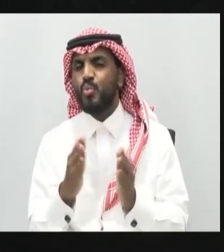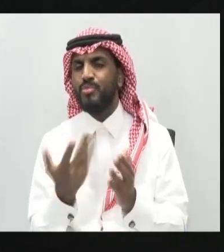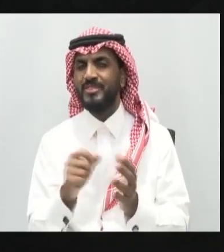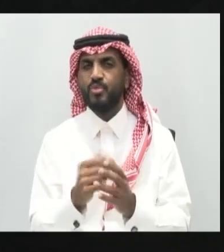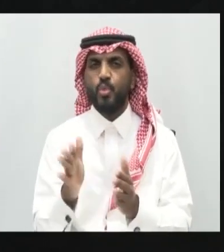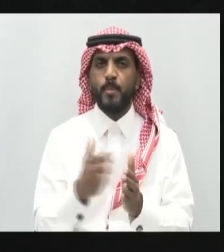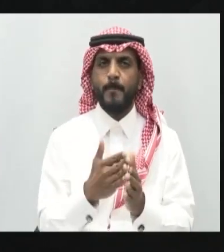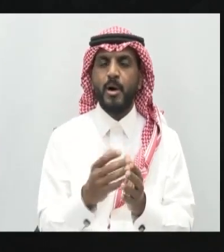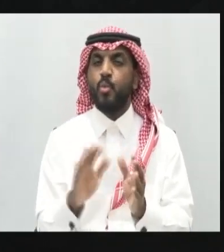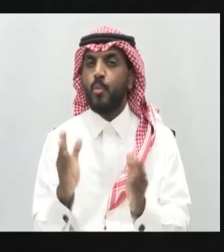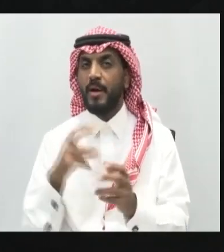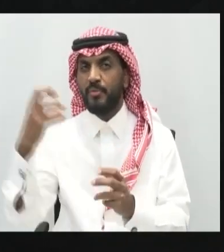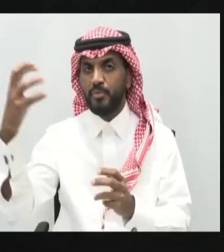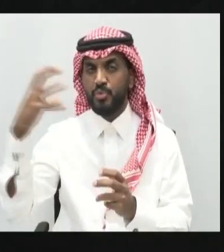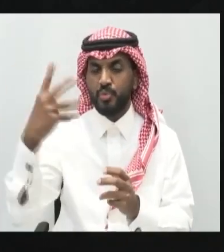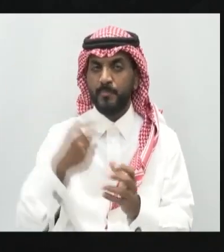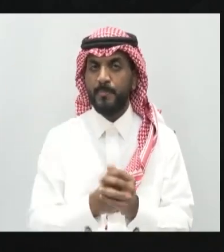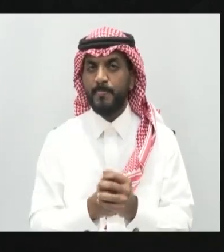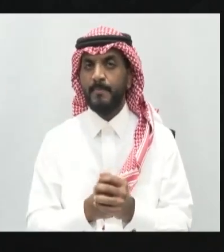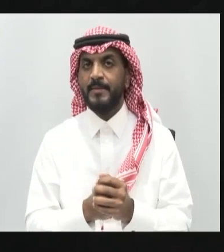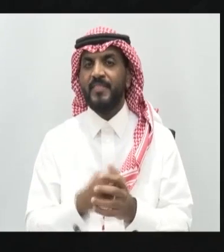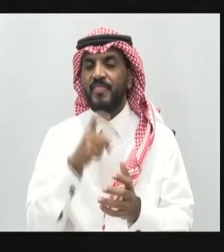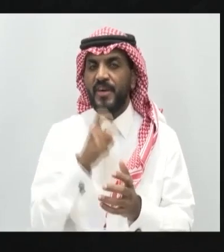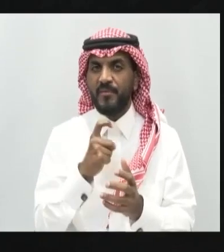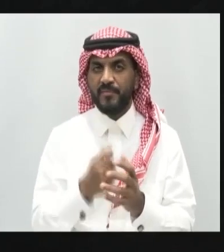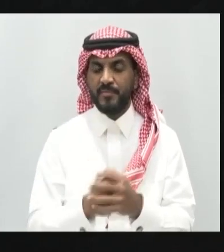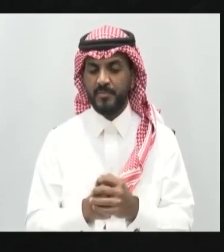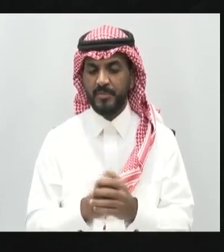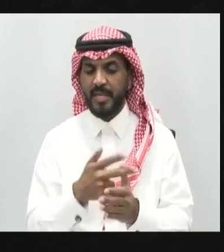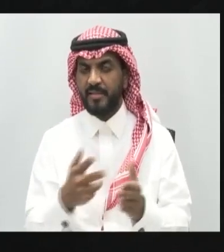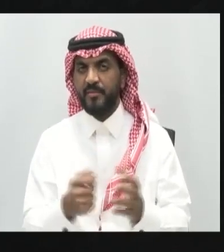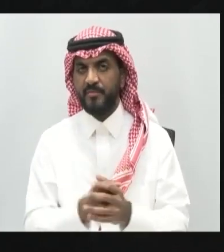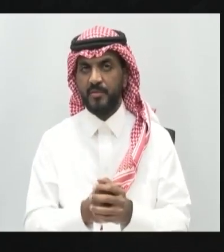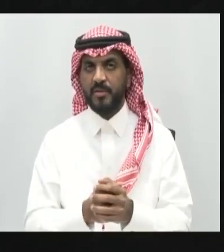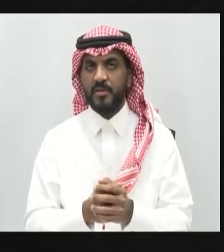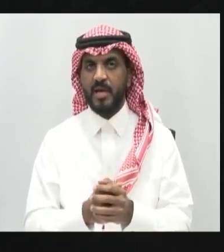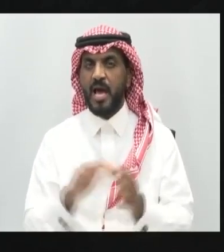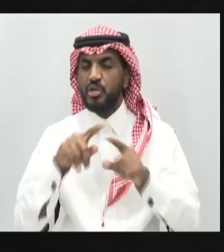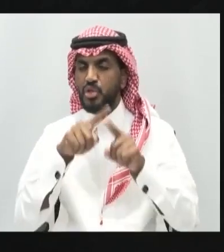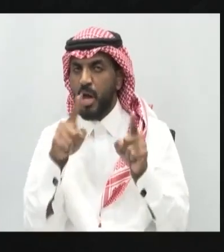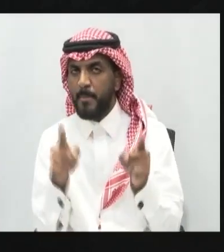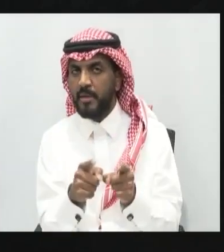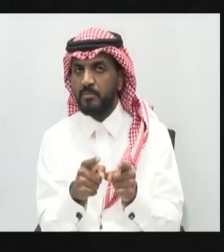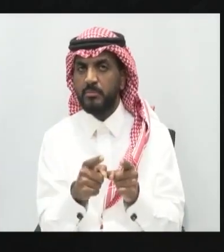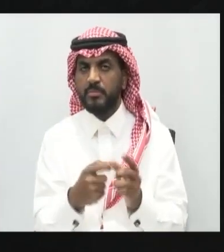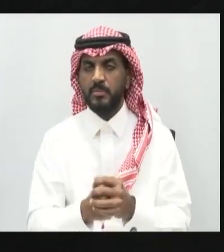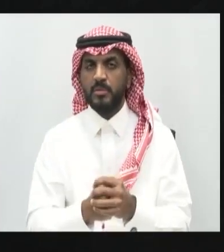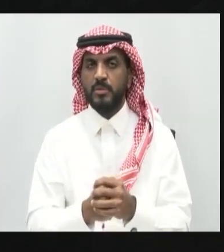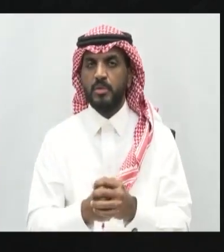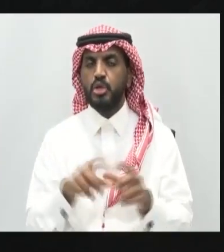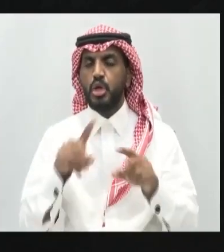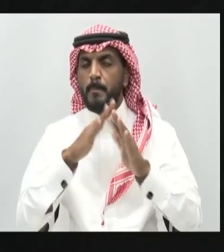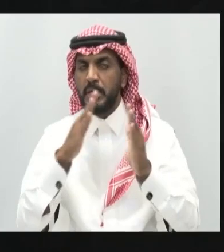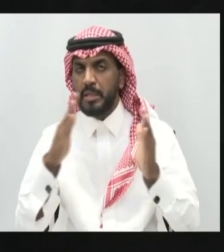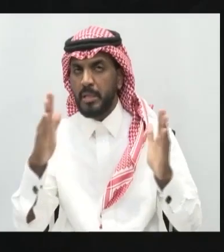ضوءها ضعيف ايضا تختلف في احجامها بعضها حجمها